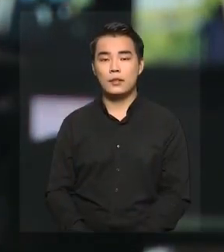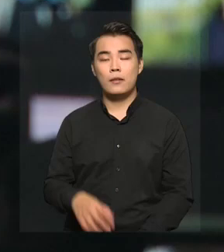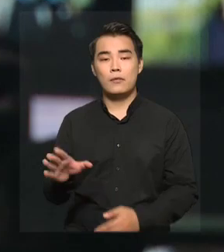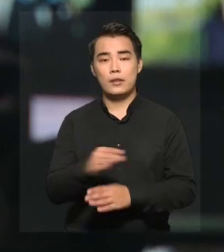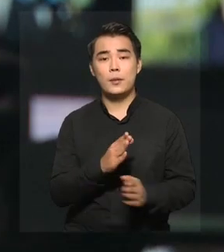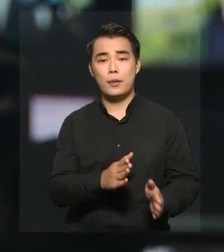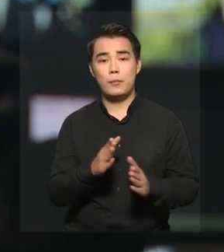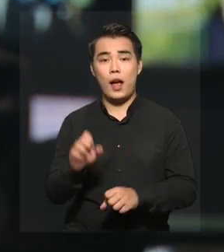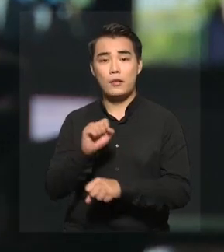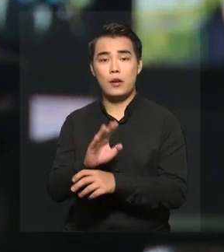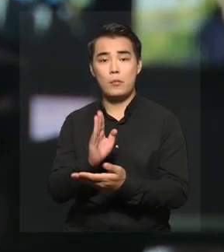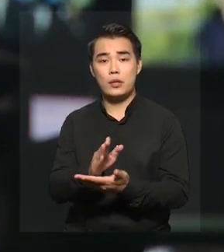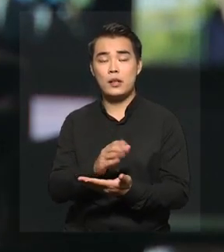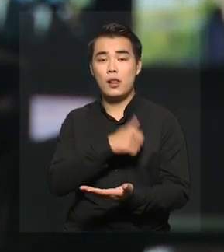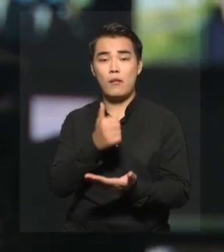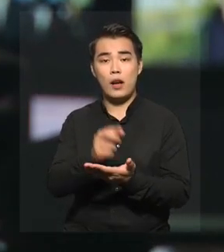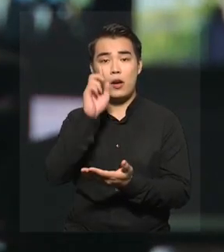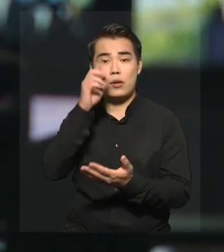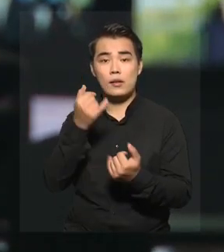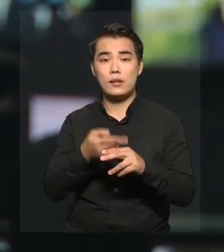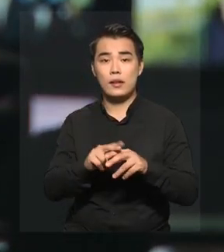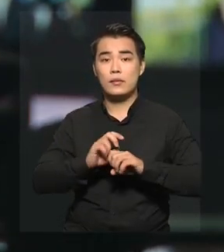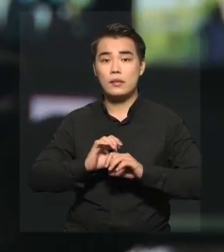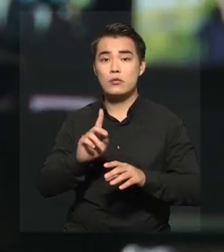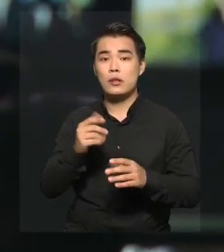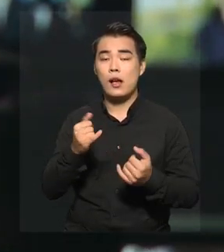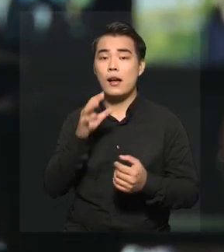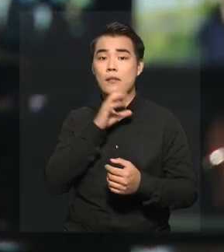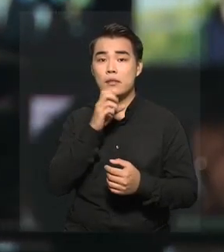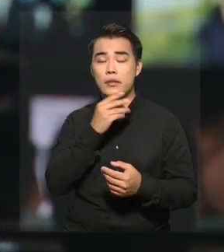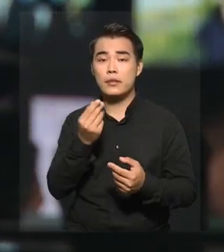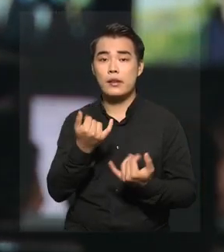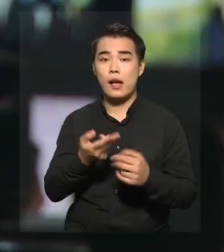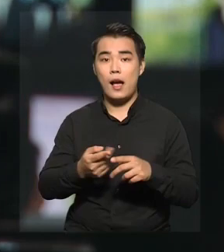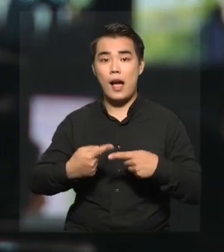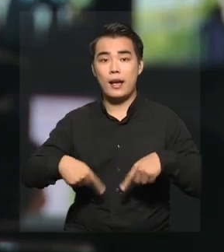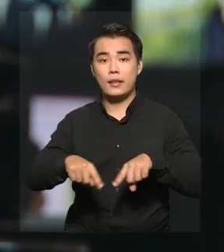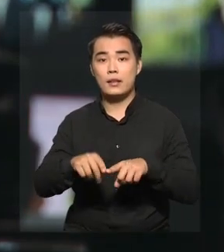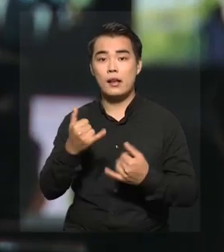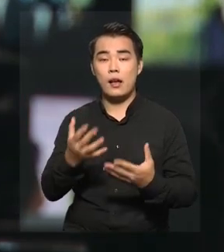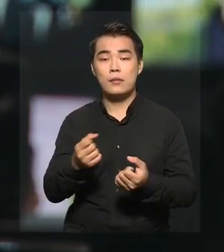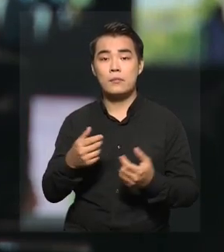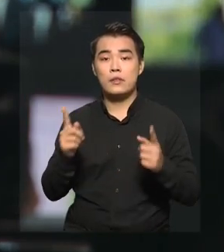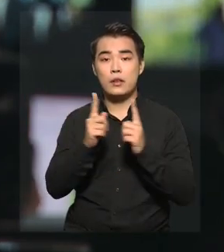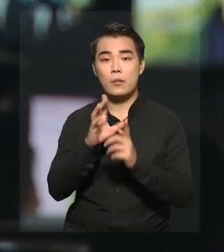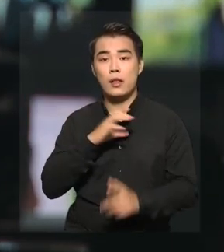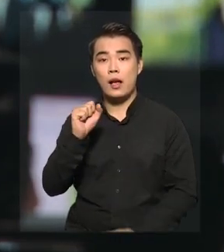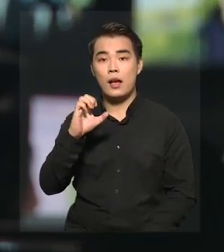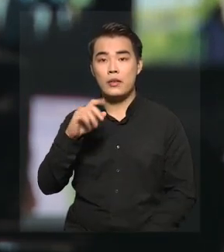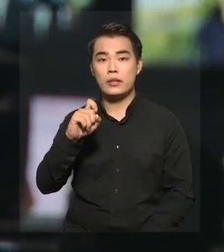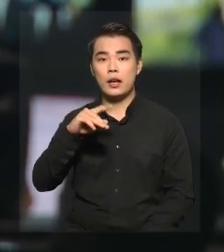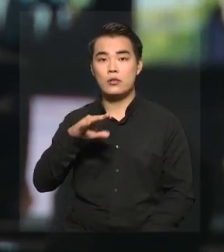Әрқайсына рет-ретімен тоқталамыз. Мемлекет басшысы сыбайлас жемқорлыққа қарсы іс-қимыл агенттігінің төрағасын қабылдады. Асхат